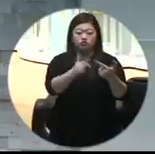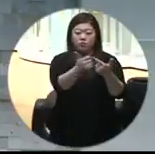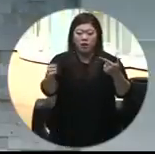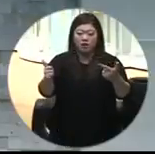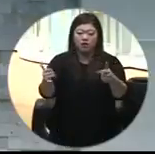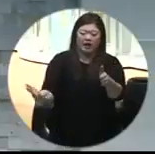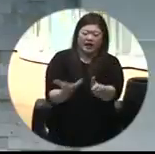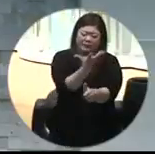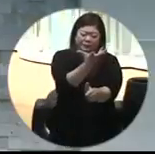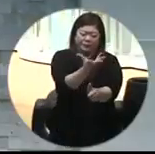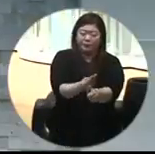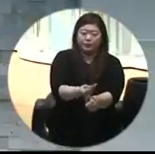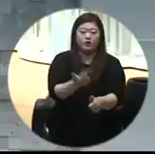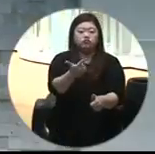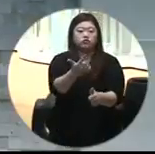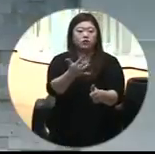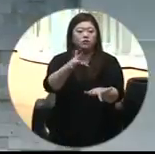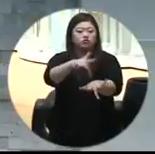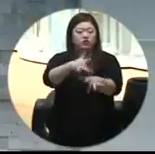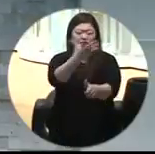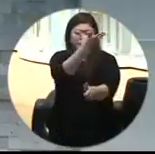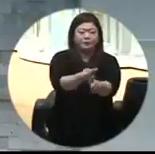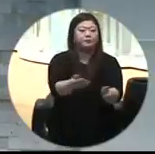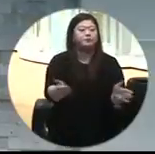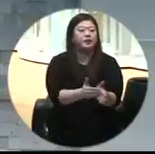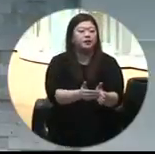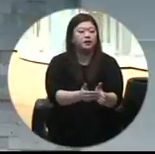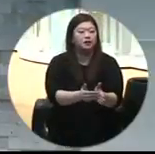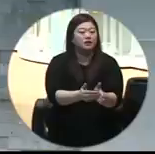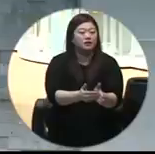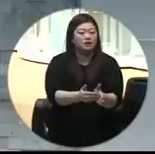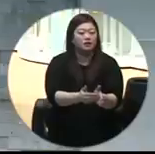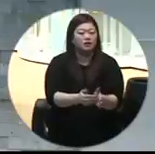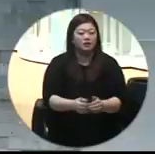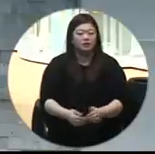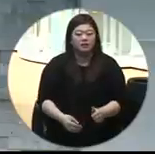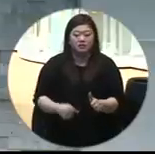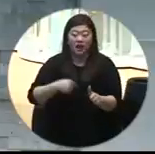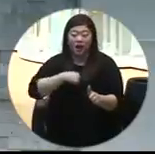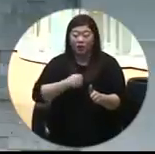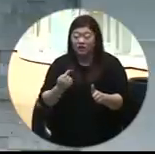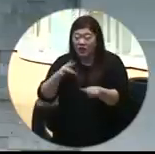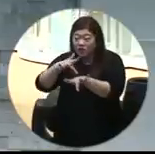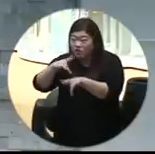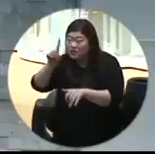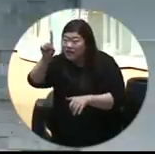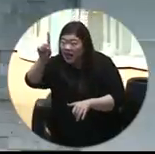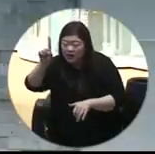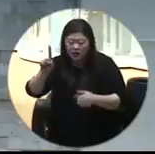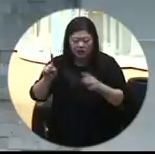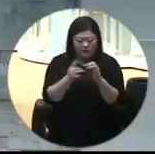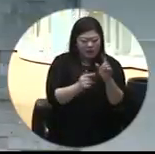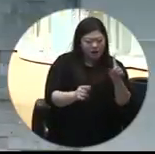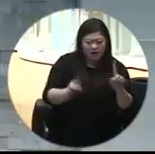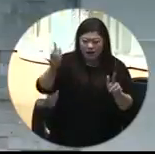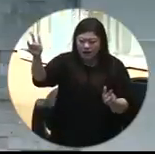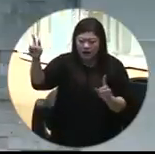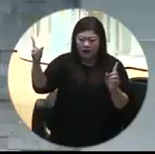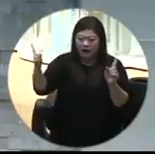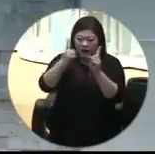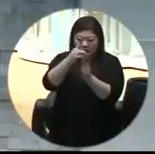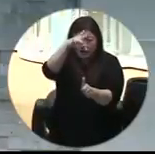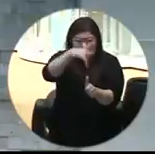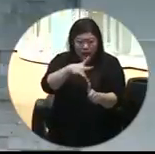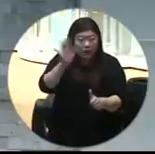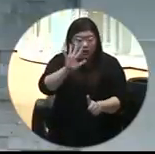이 사람 속에 지금 군대 귀신이 들어가 군대 귀신에 6천 마리가 들어가는 6천 마리.